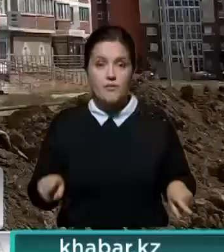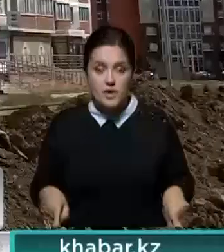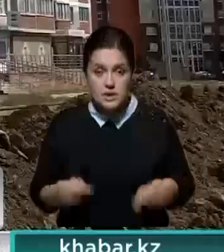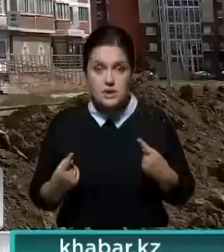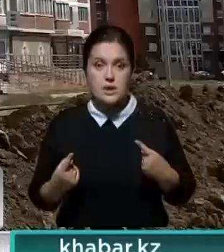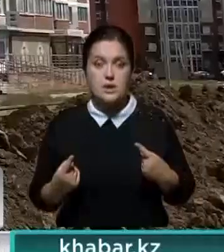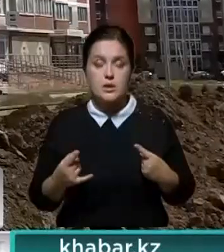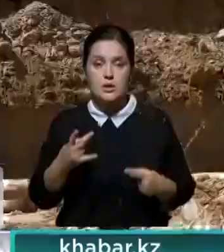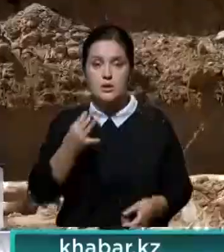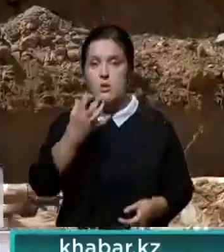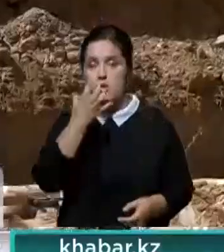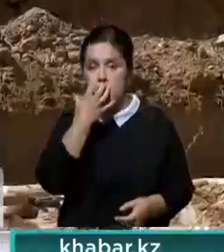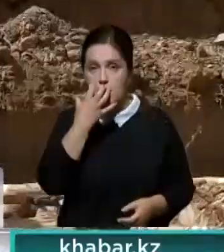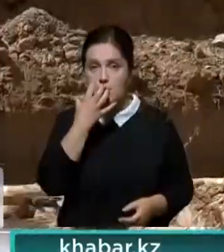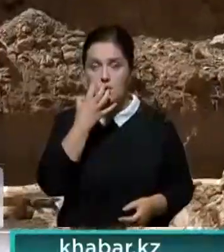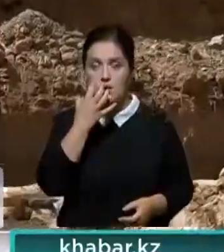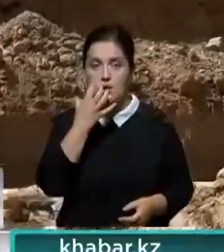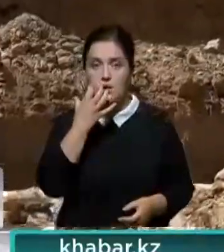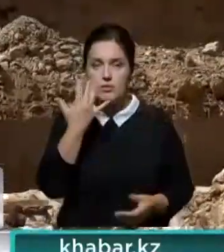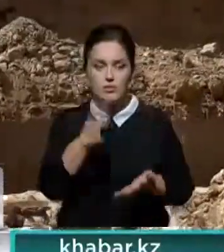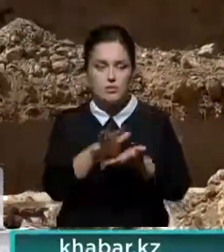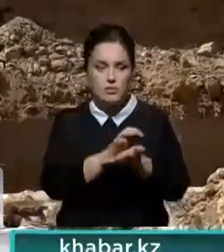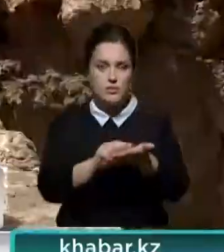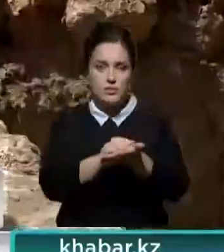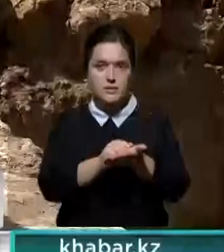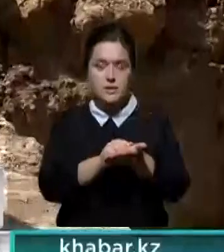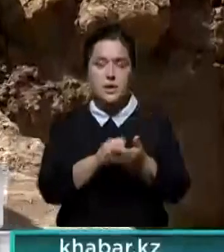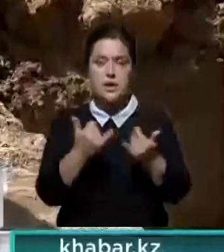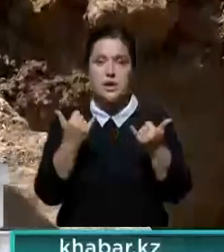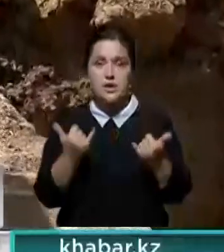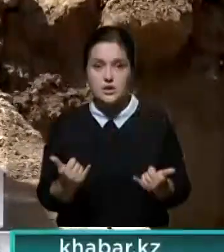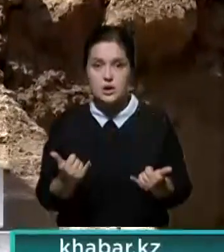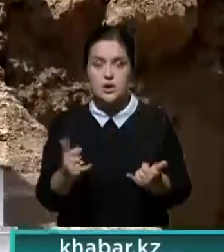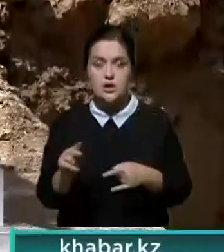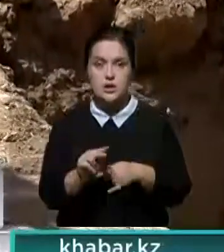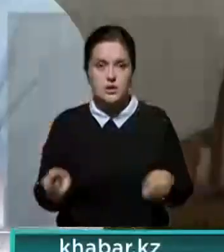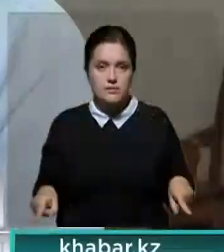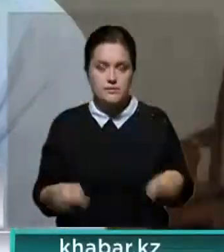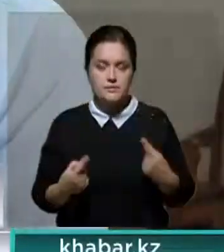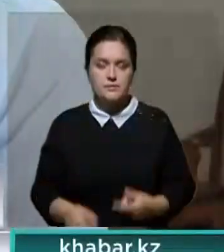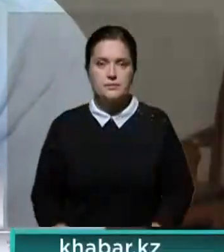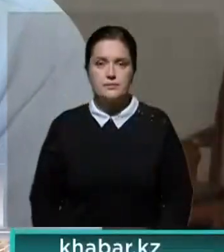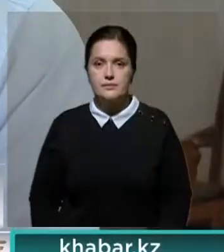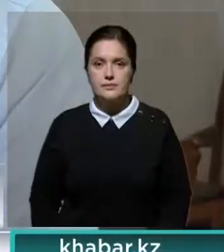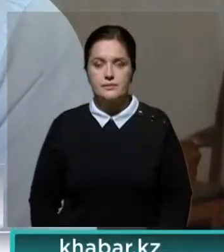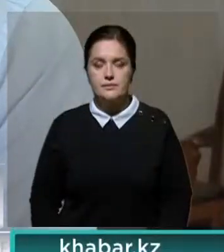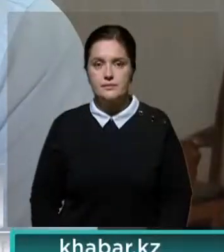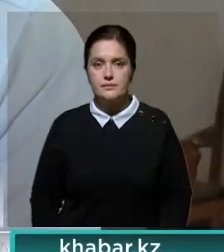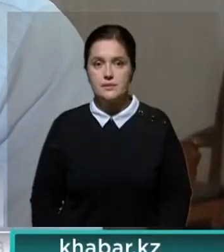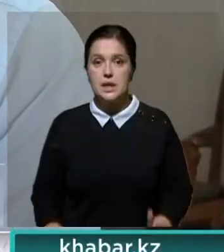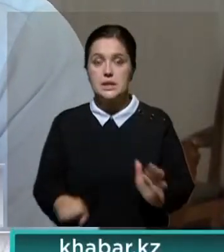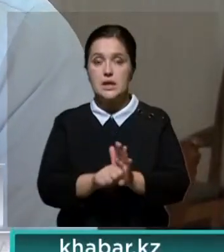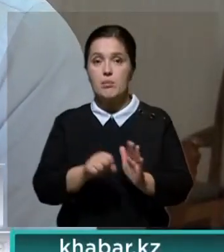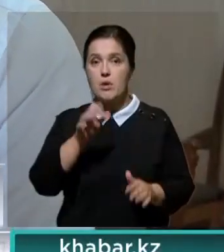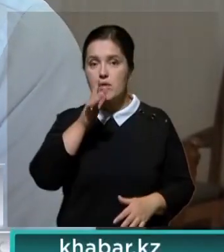восстановили, но теплосети, по словам местных властей, пришли в негодность. Сейчас ведется их реконструкция. В зимний период